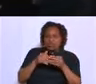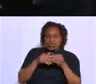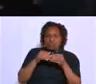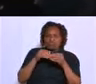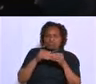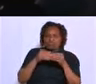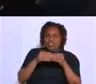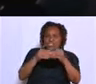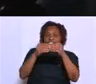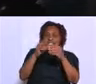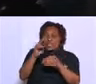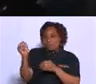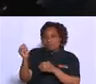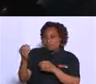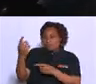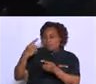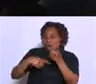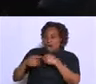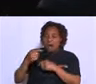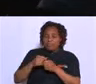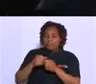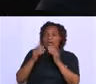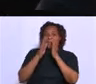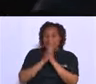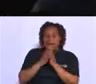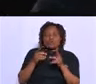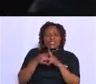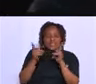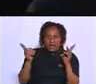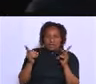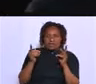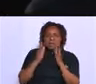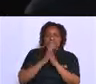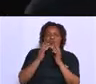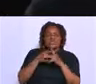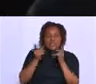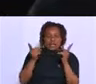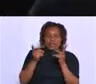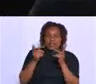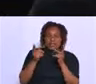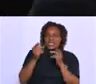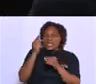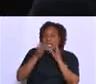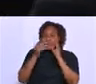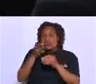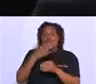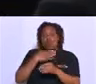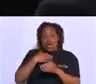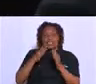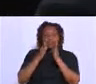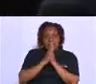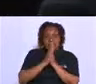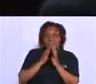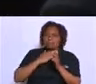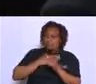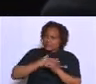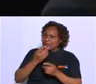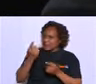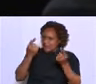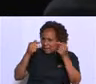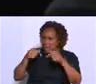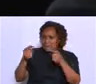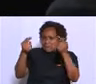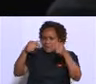pamoja. Njoo pamoja. Maombi yameshaanza tayari. Maombi yameanza tayari. Unasema nahitaji maombi maalum na wewe njoo. Njoo.